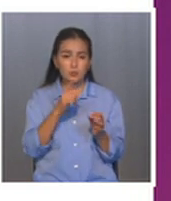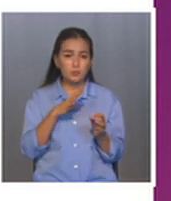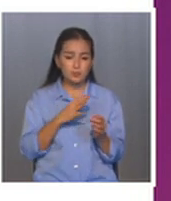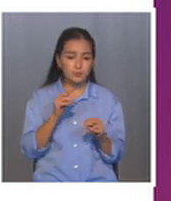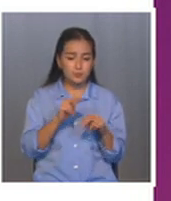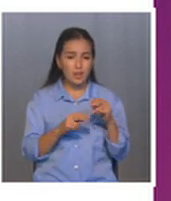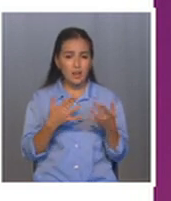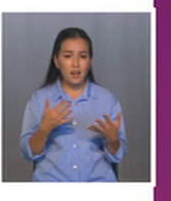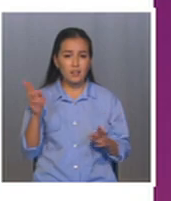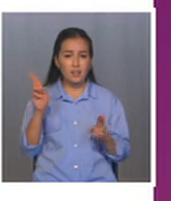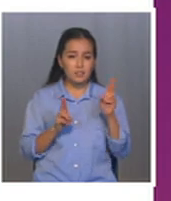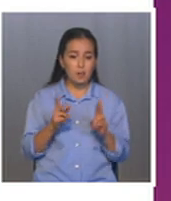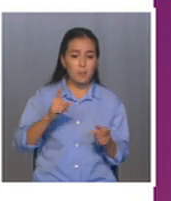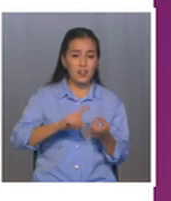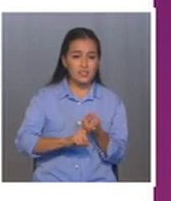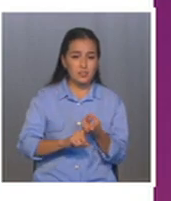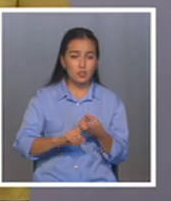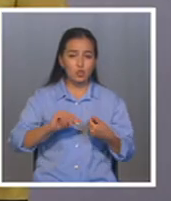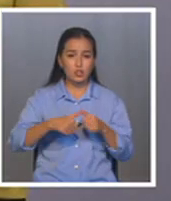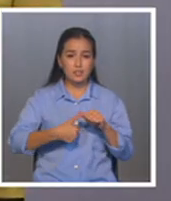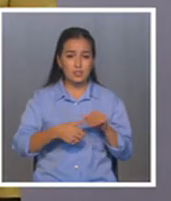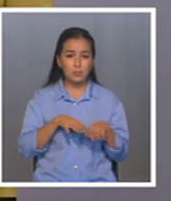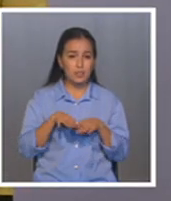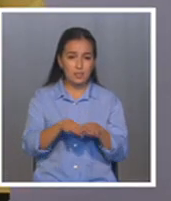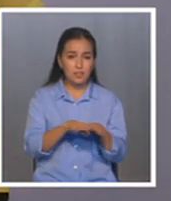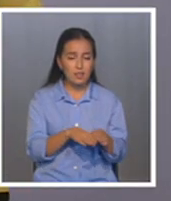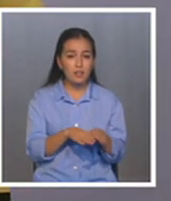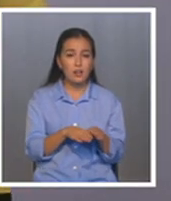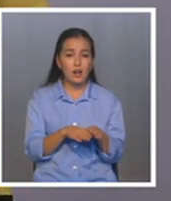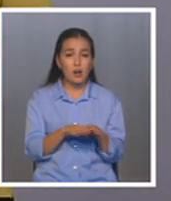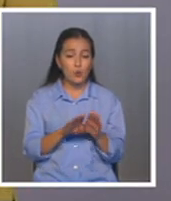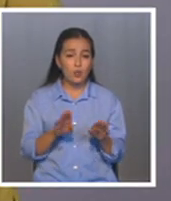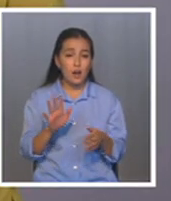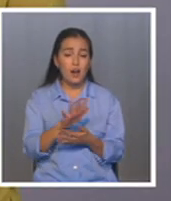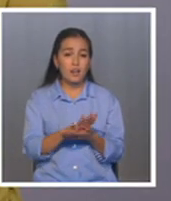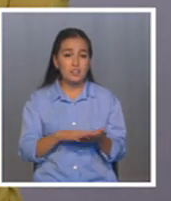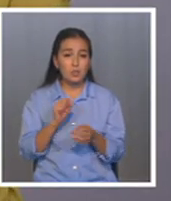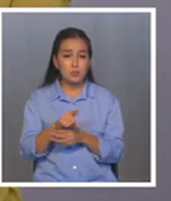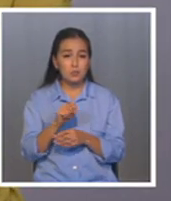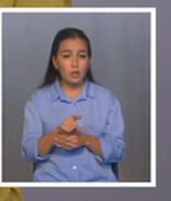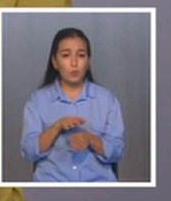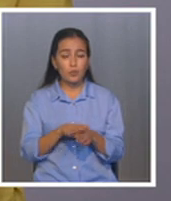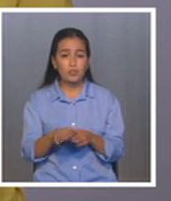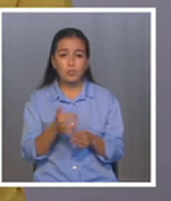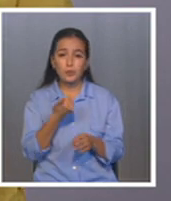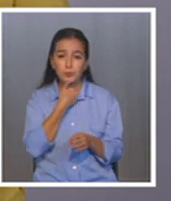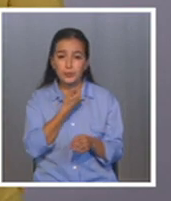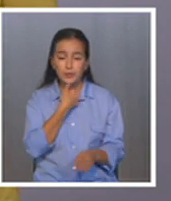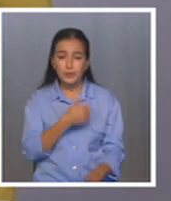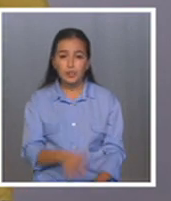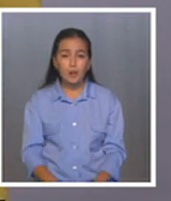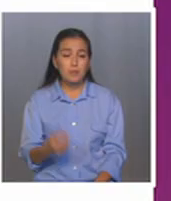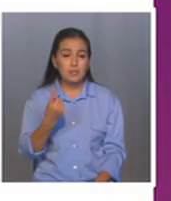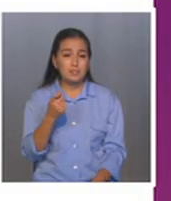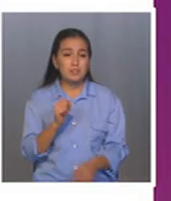тәсілмен байланыстырылған тұтастық бірлігі. Оқушылар, ары қарай тапсырмаларды орындауға көшелік. Бірінші